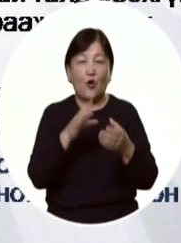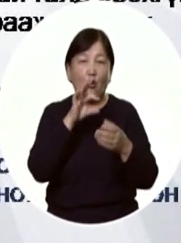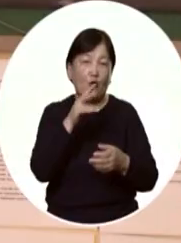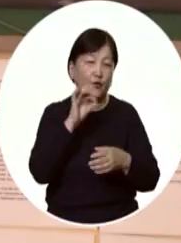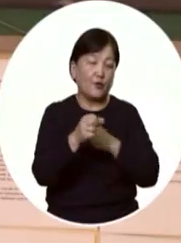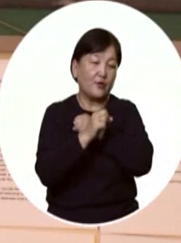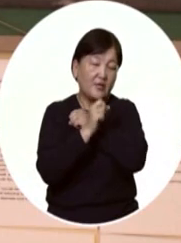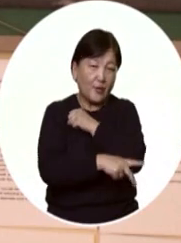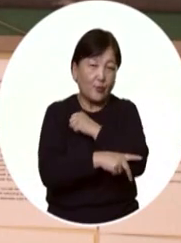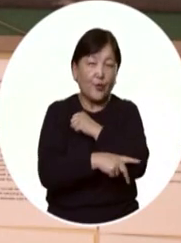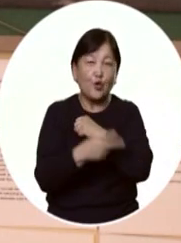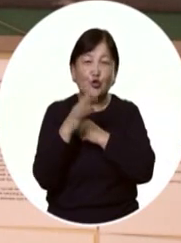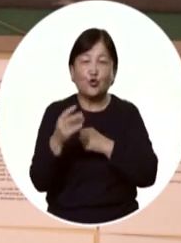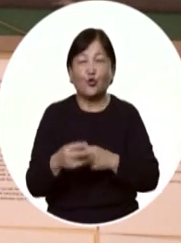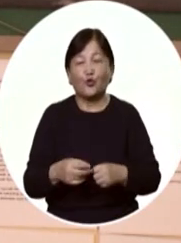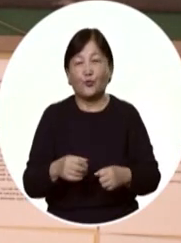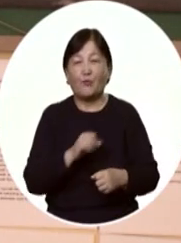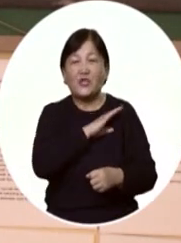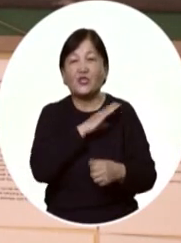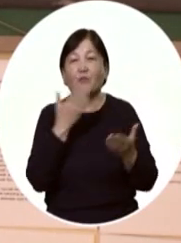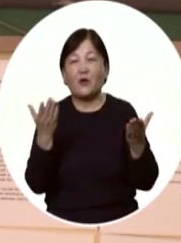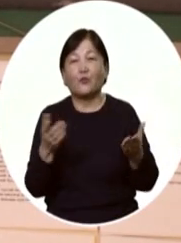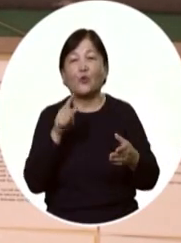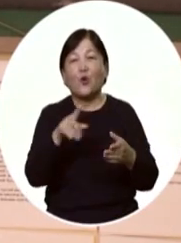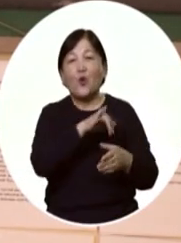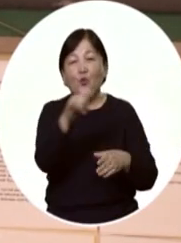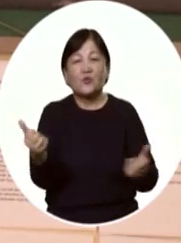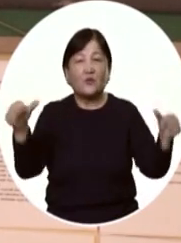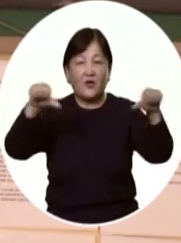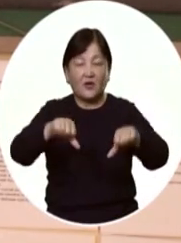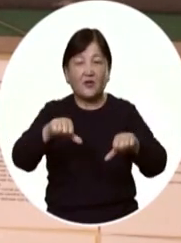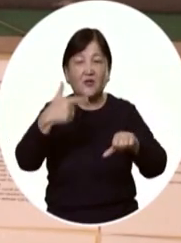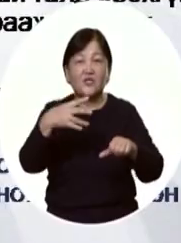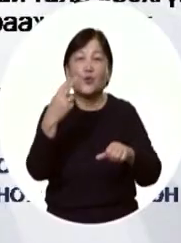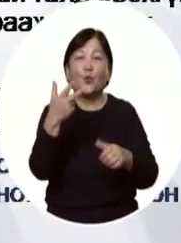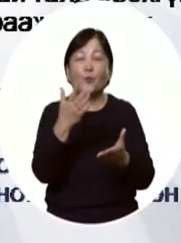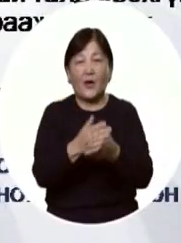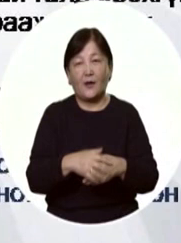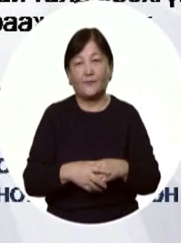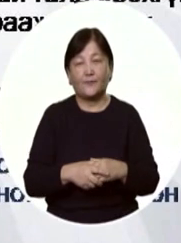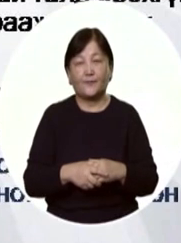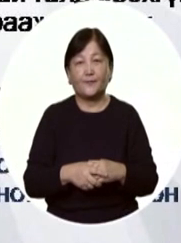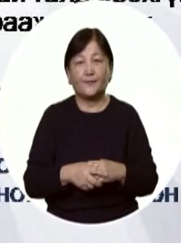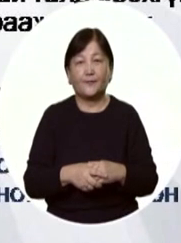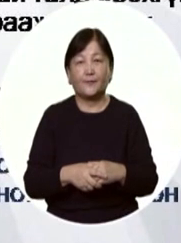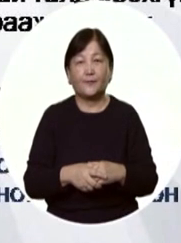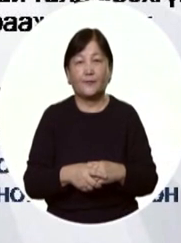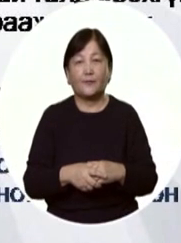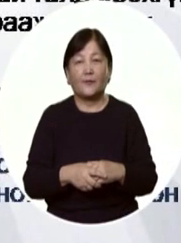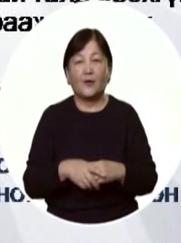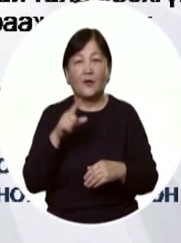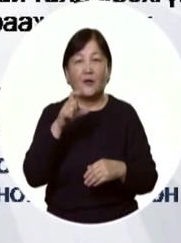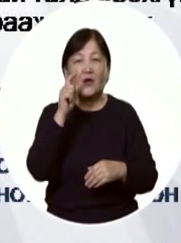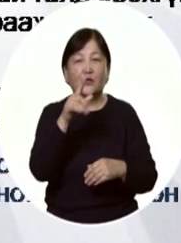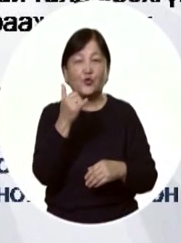нь үйжвэл улс гүрэн мөхнө гэсэн ийм үг байгаа. За тэгвэл энэ их